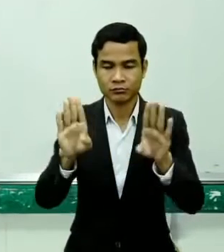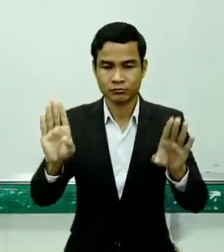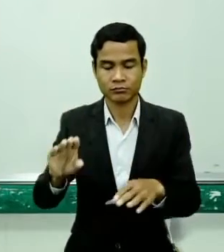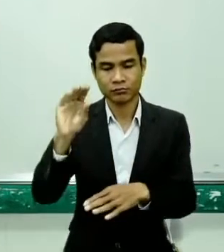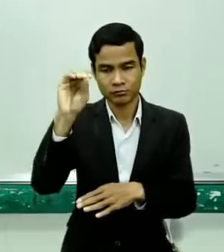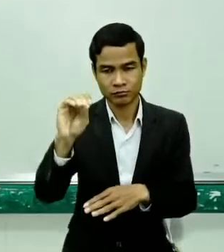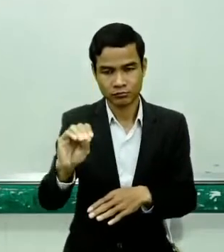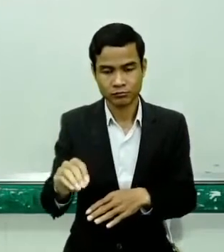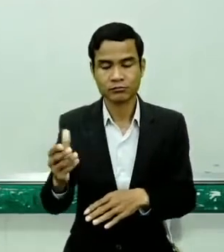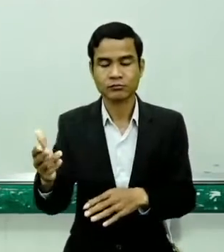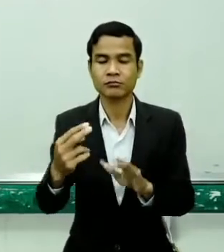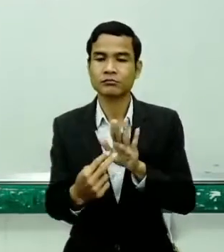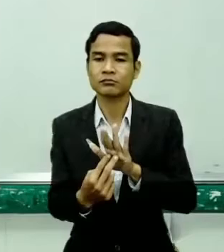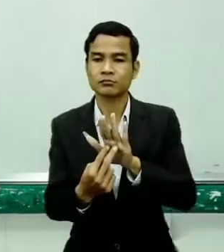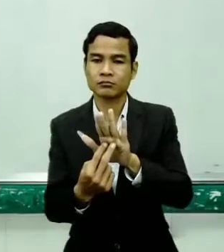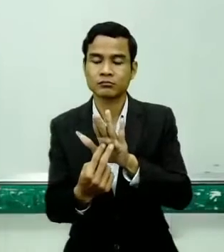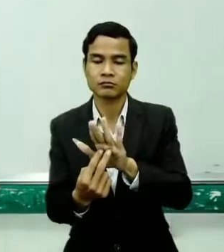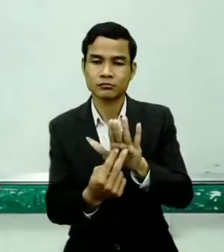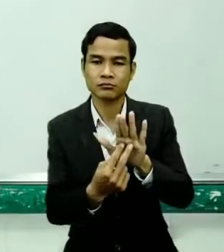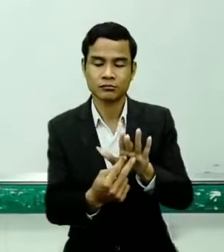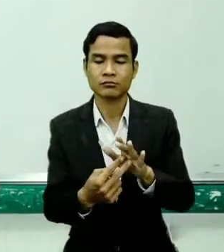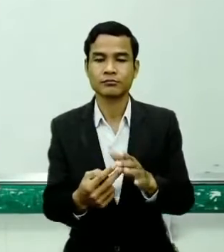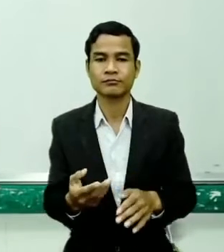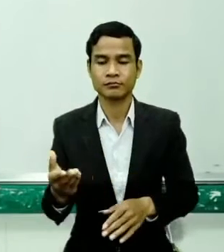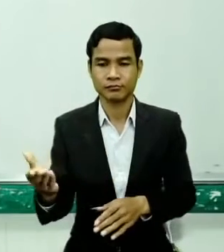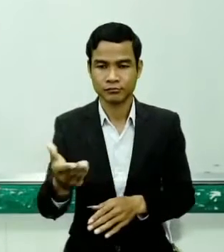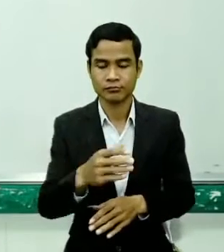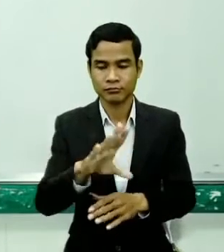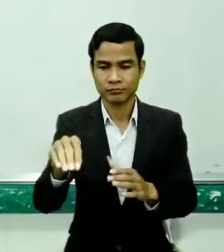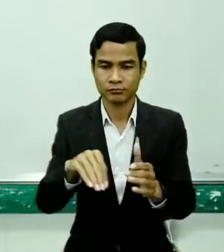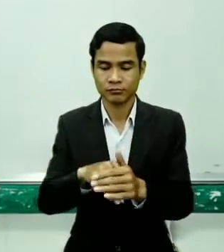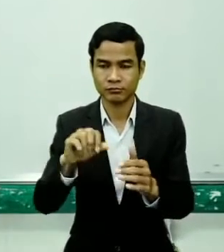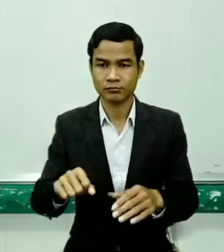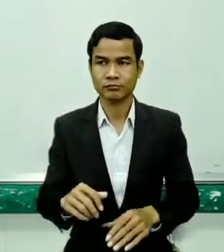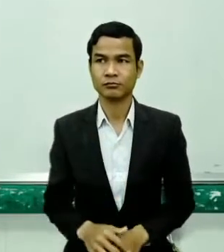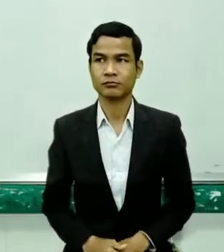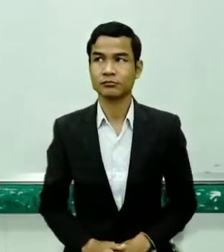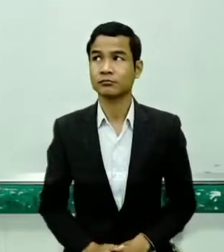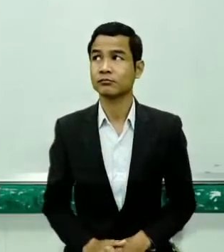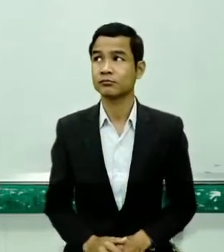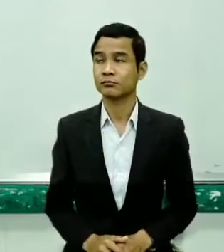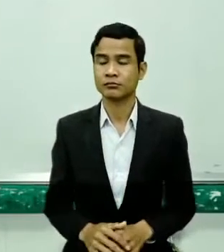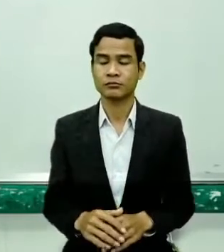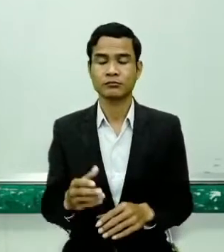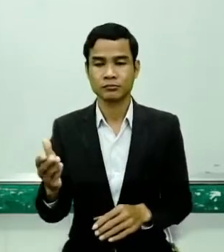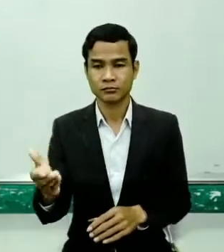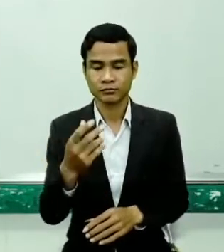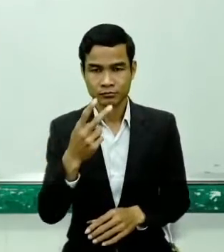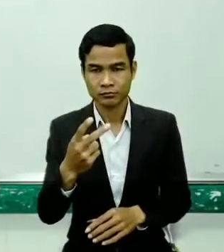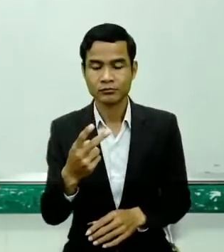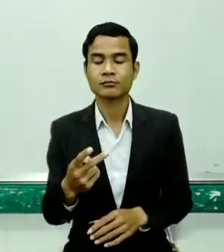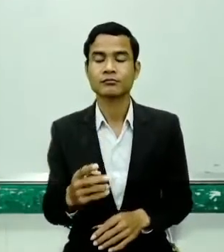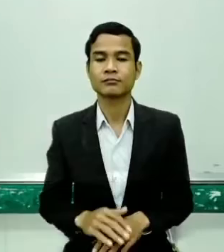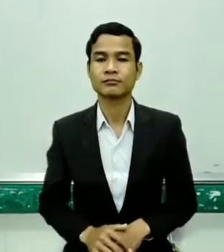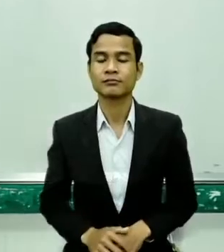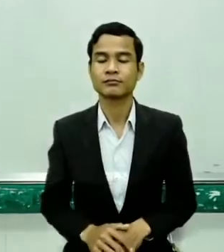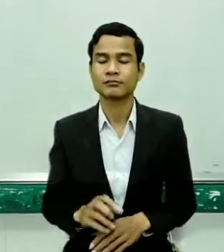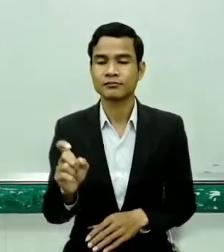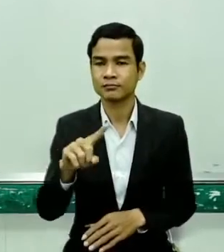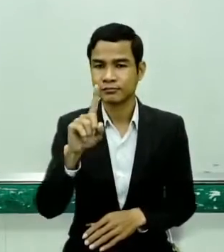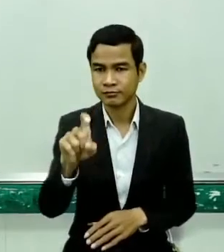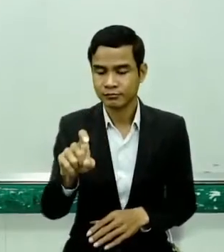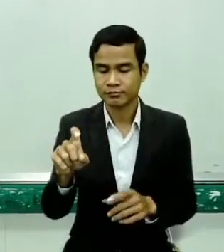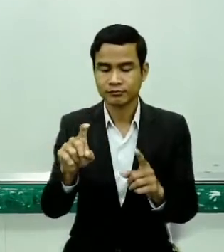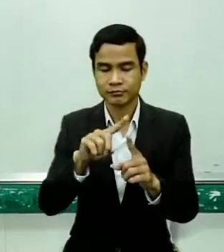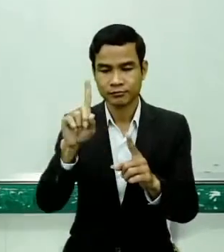hình đập bậy bằng hán chún khi dương thì ngọt khi nè chắc dương xong tới mưa xâm nu rồi bỏ dương mà đoàn